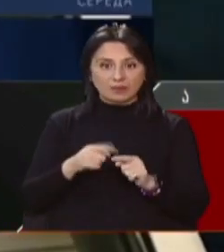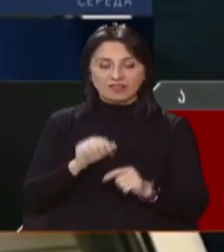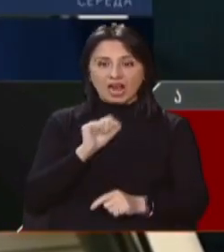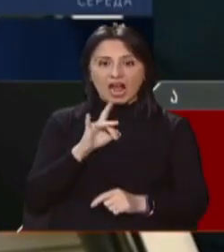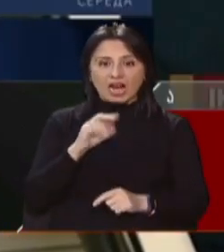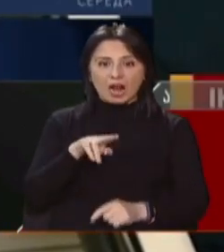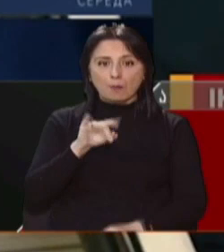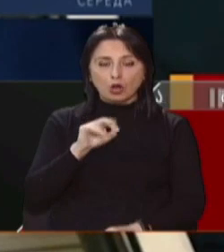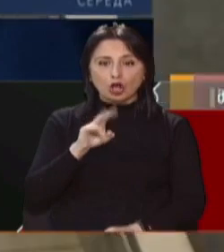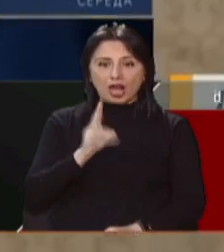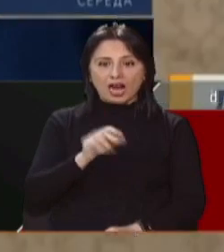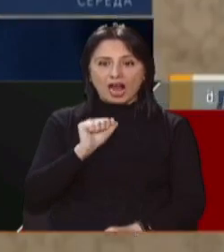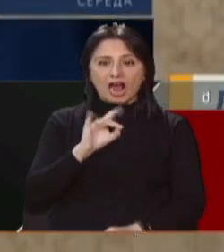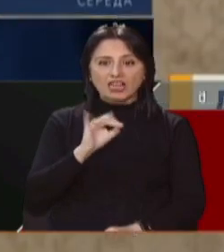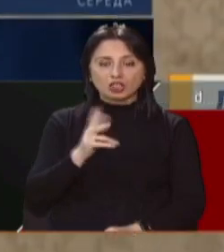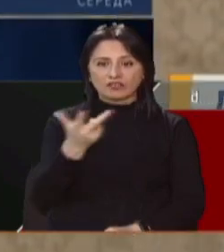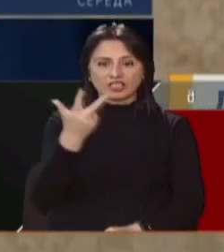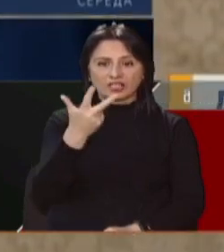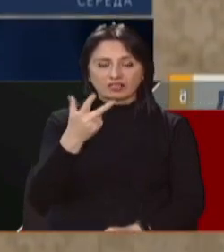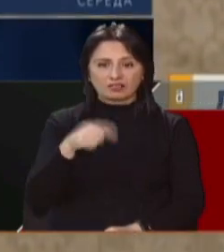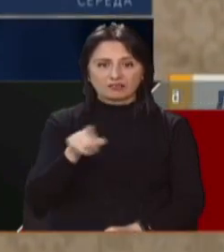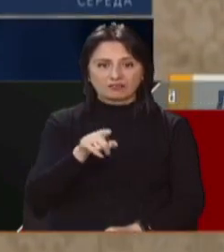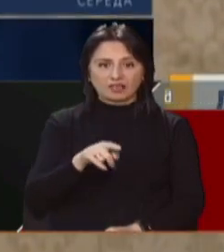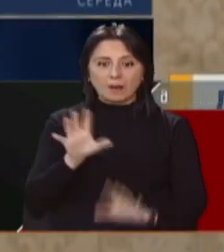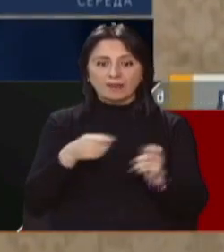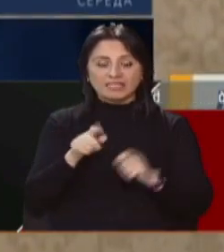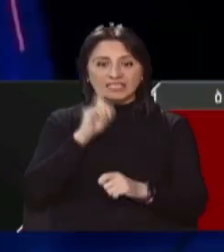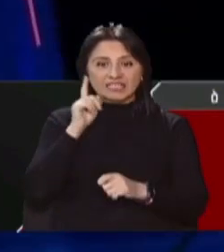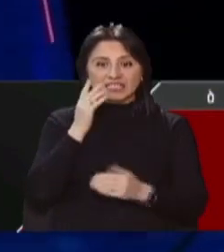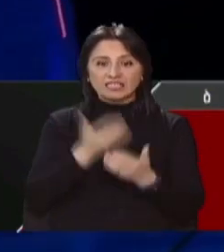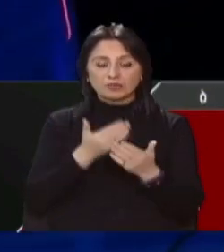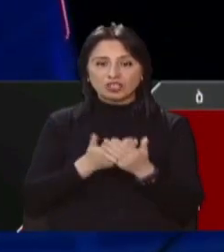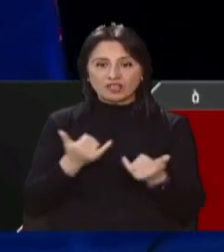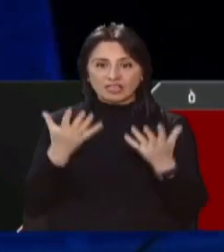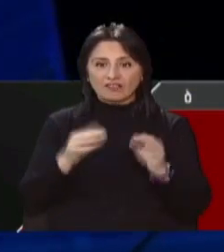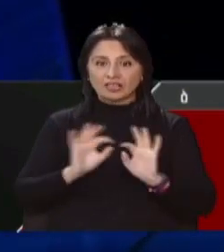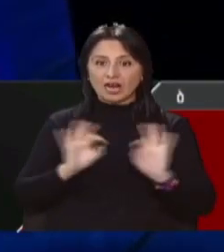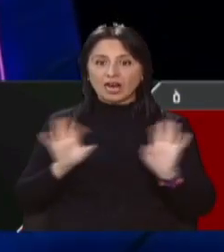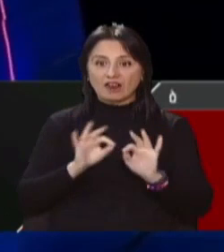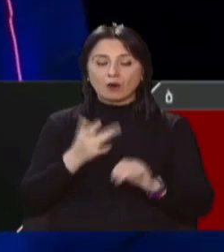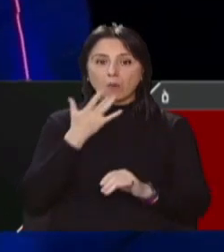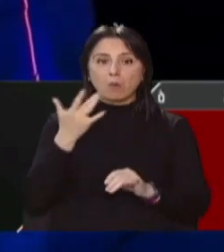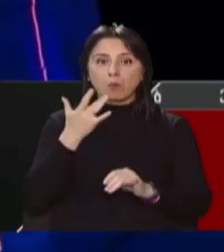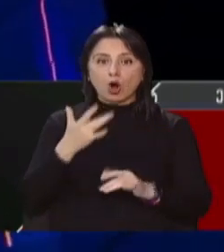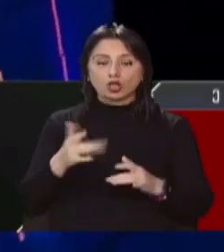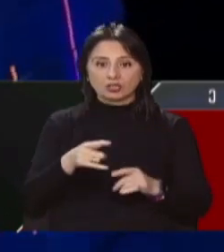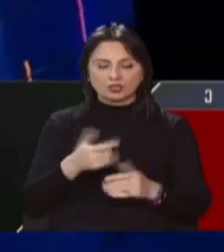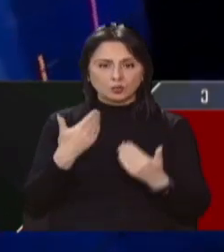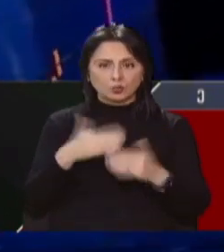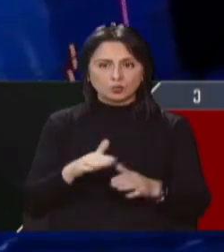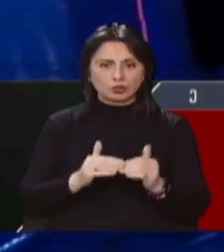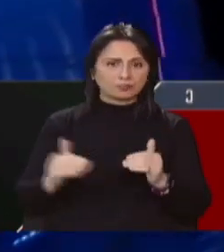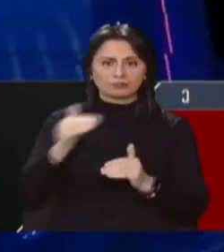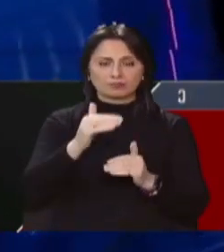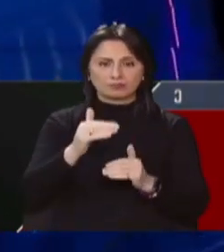arakhamia Podoliaki Arestovichis trio aravis utmobs, tumtsa prezident Zelenskis mrchveli dghevandeli gantskhadebit politikur tsenaze ashkarad